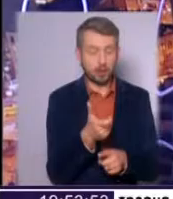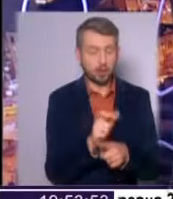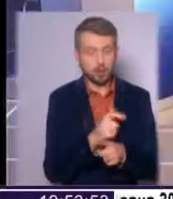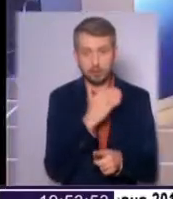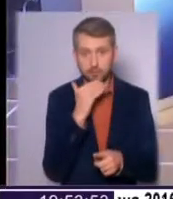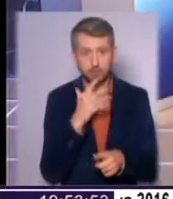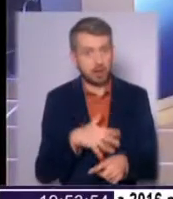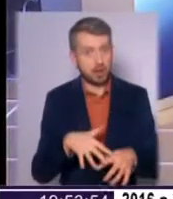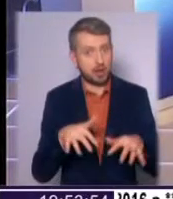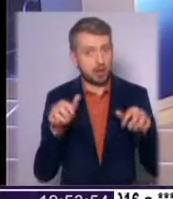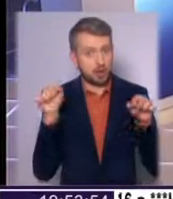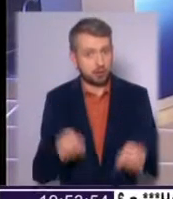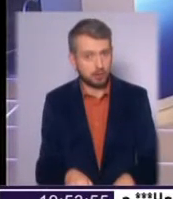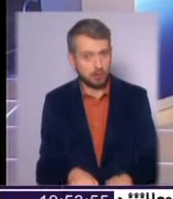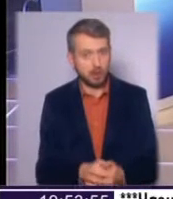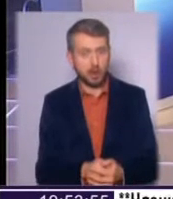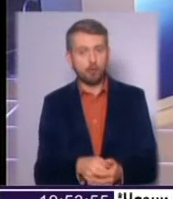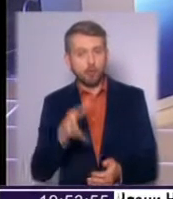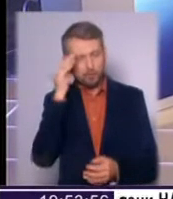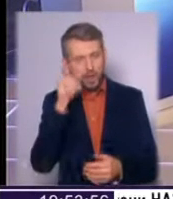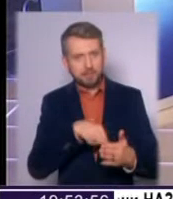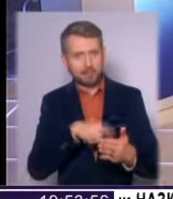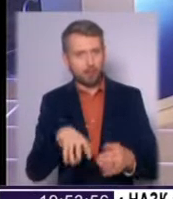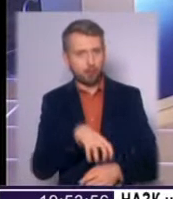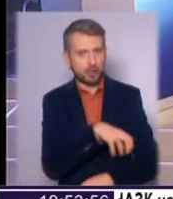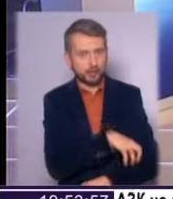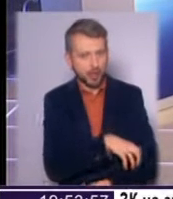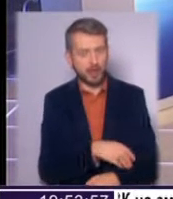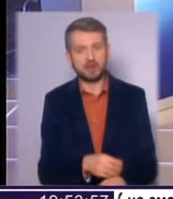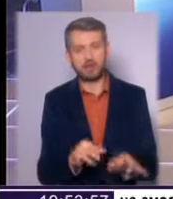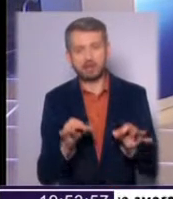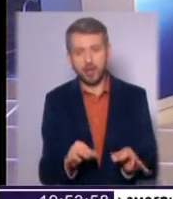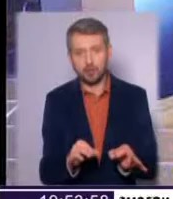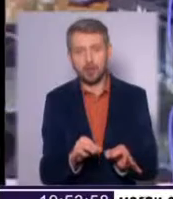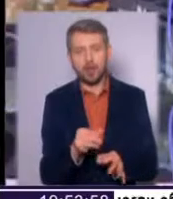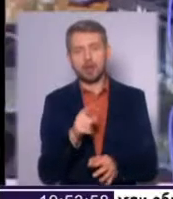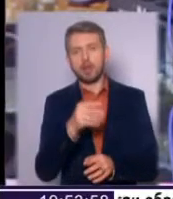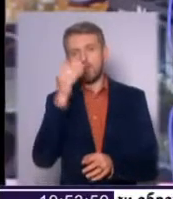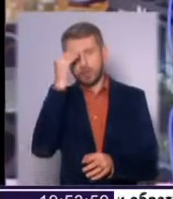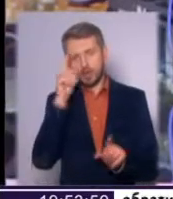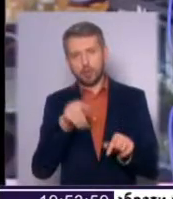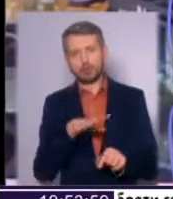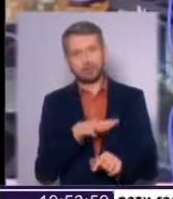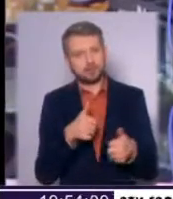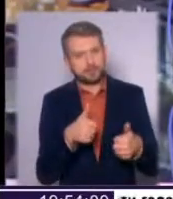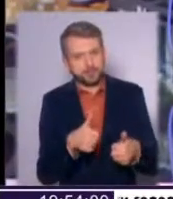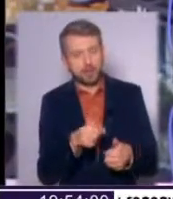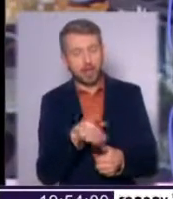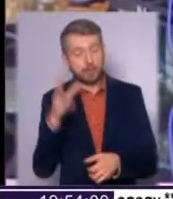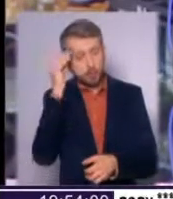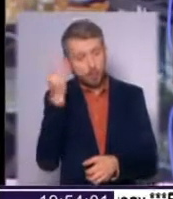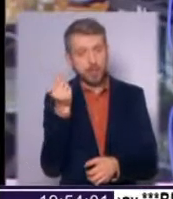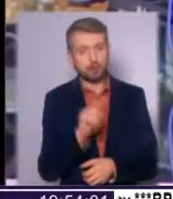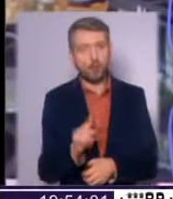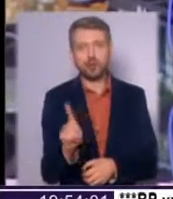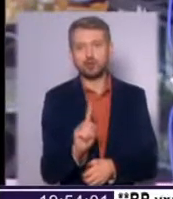сила, з врахуванням декомунізації, звичайно, та позиція також була слушна. Але з врахуванням того, що